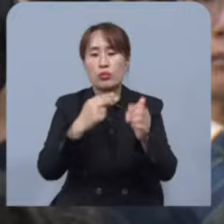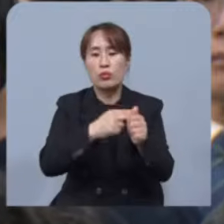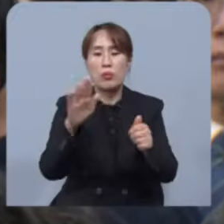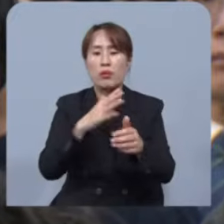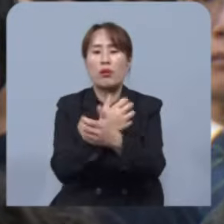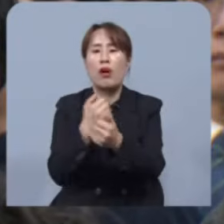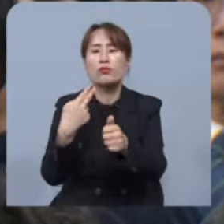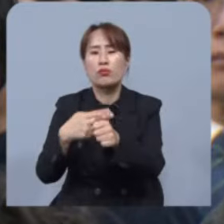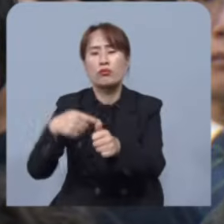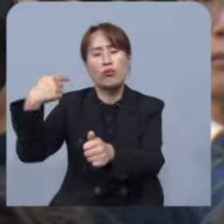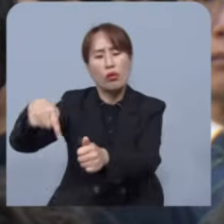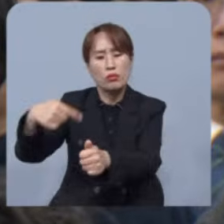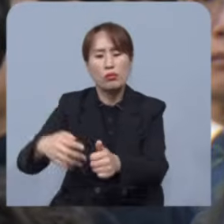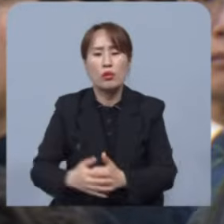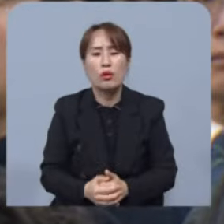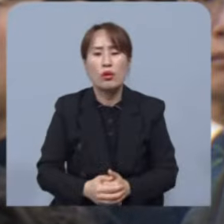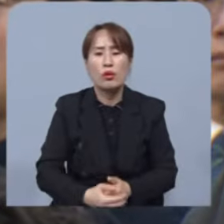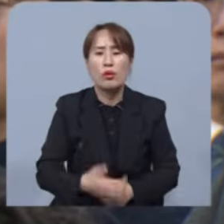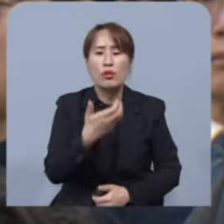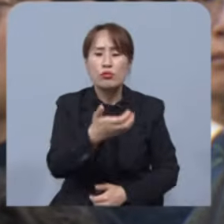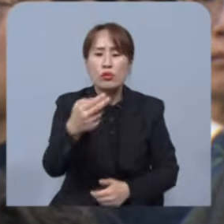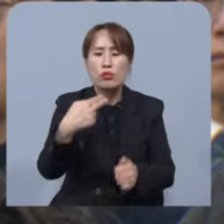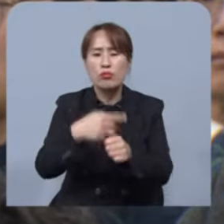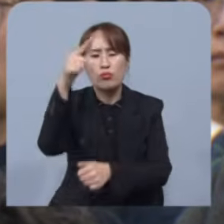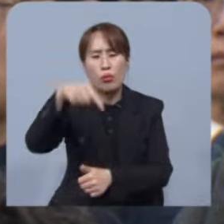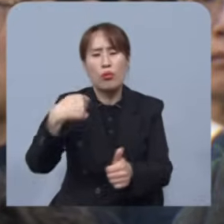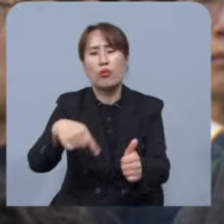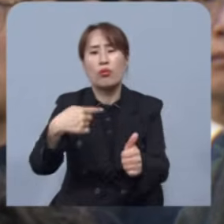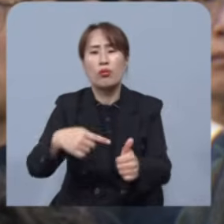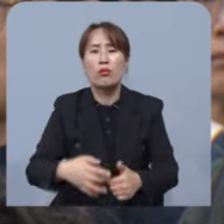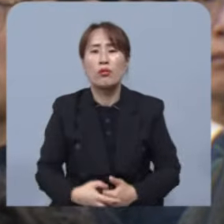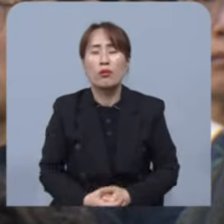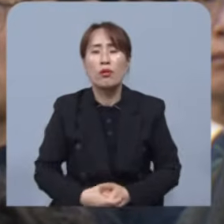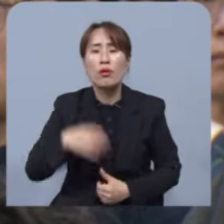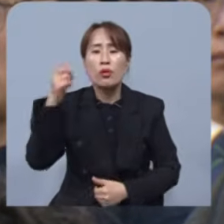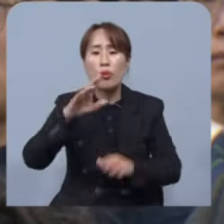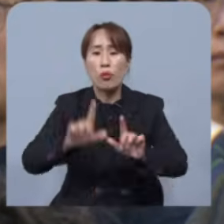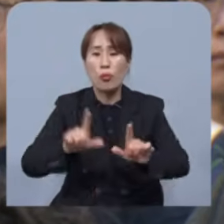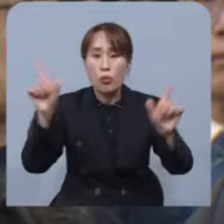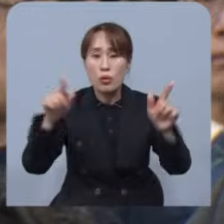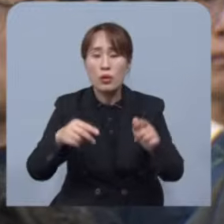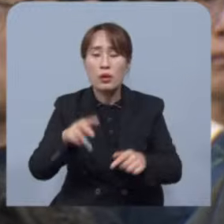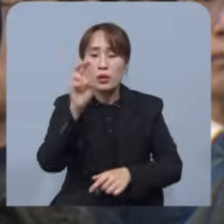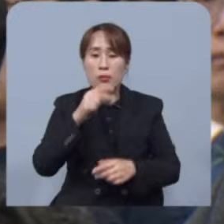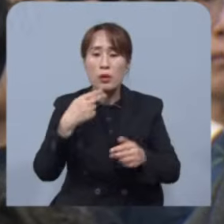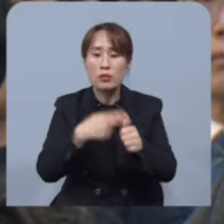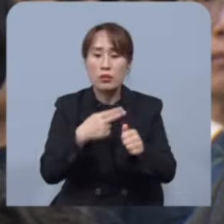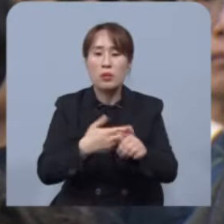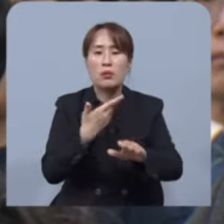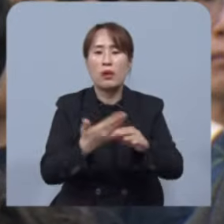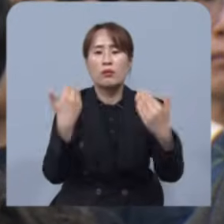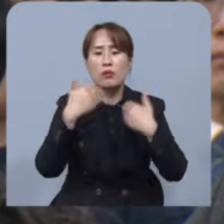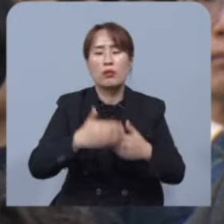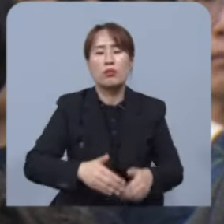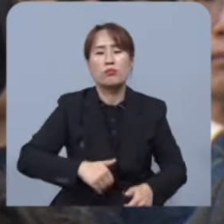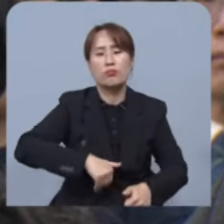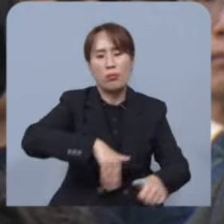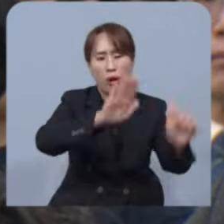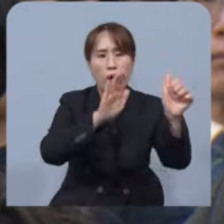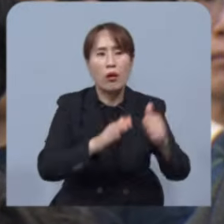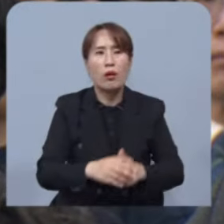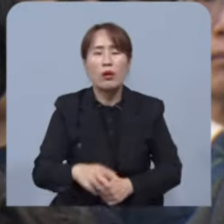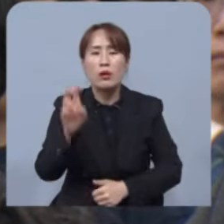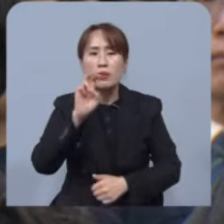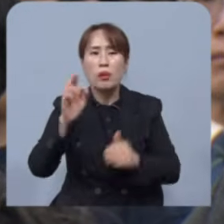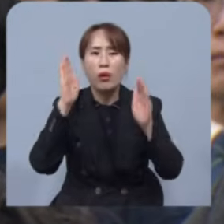기간제 교사와 순회 선생님으로 운영되고 있습니다. 그리고 올해는 음악 선생님까지 다른 학교로 가시게 되어서